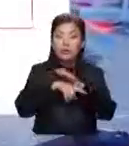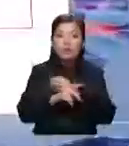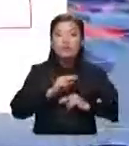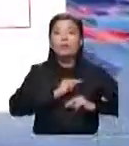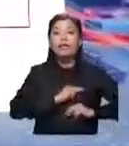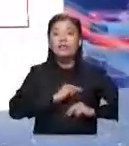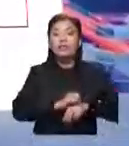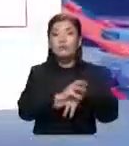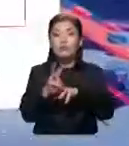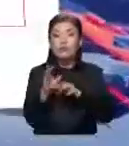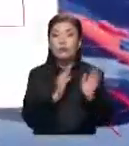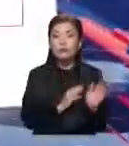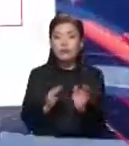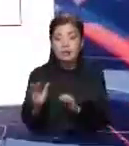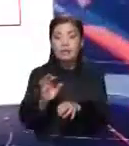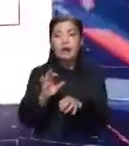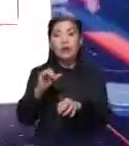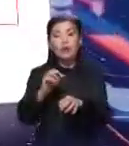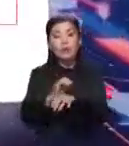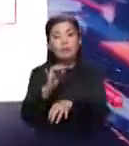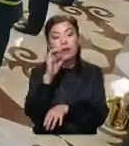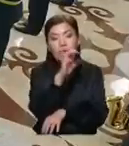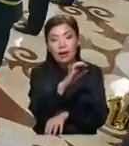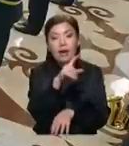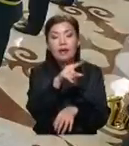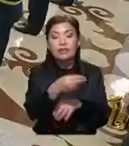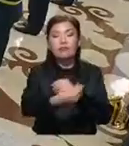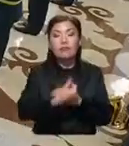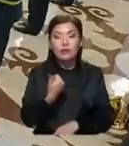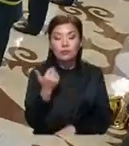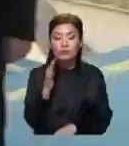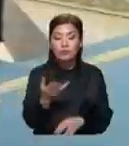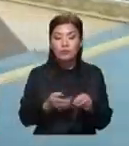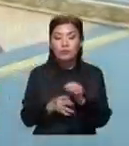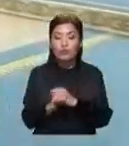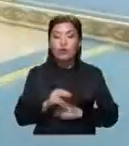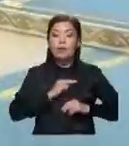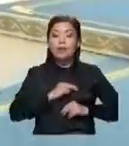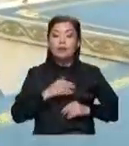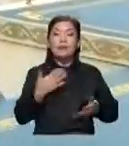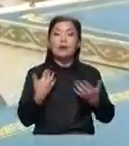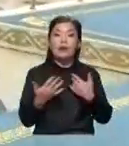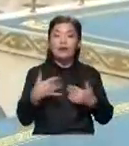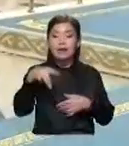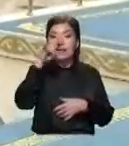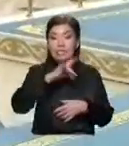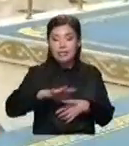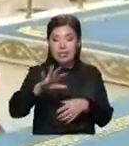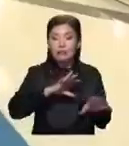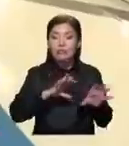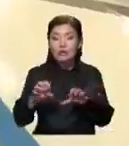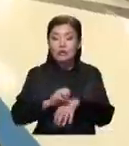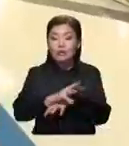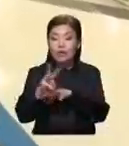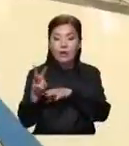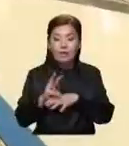бы обеспечить стабильные поставки урана для французских реакторов. Мировые эксперты считают, что партнерство Франции и Казахстана также обеспечит к созданию